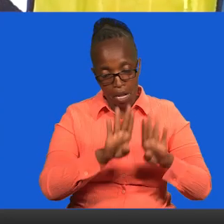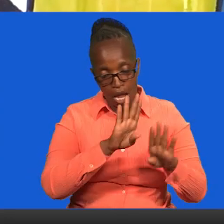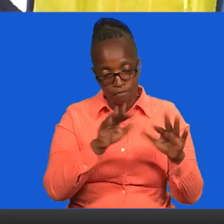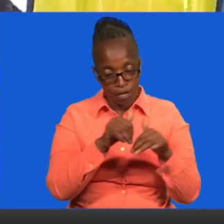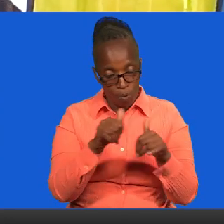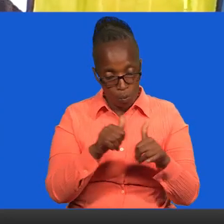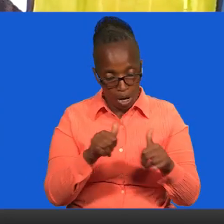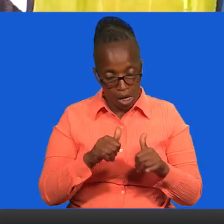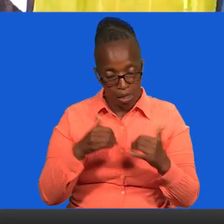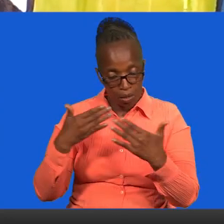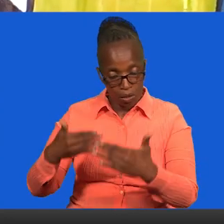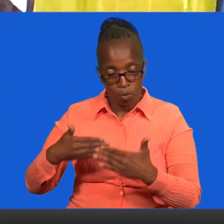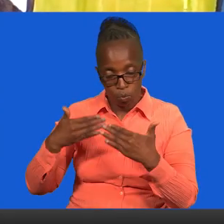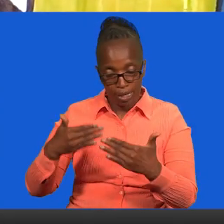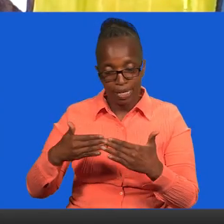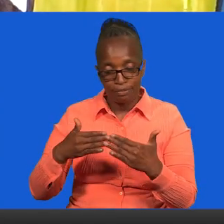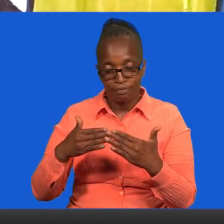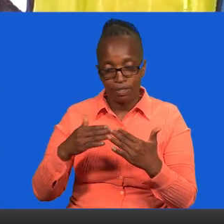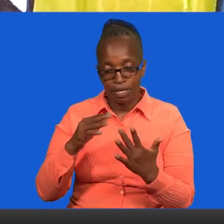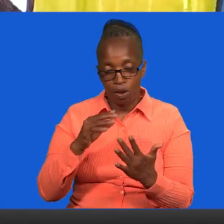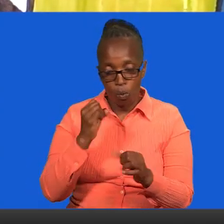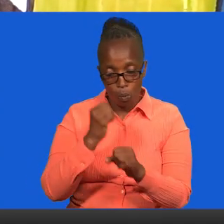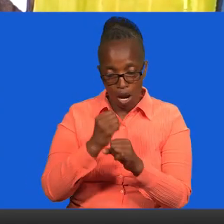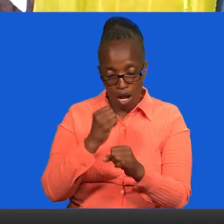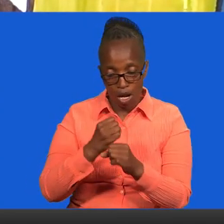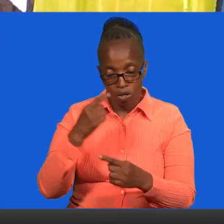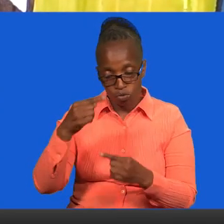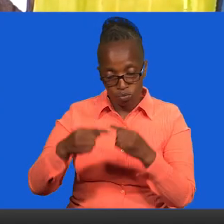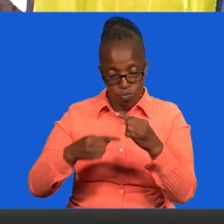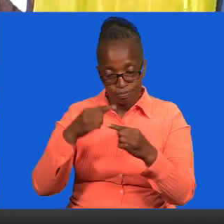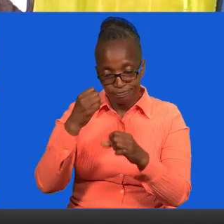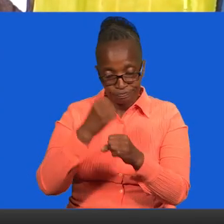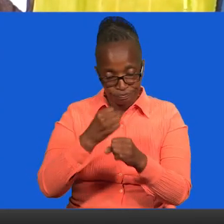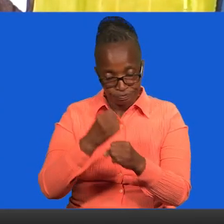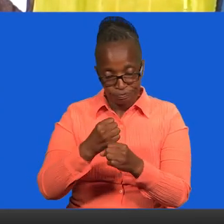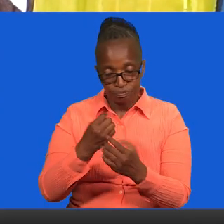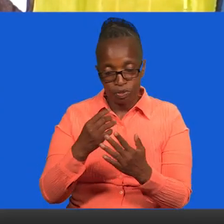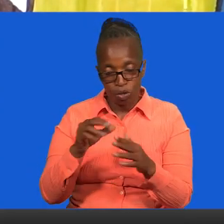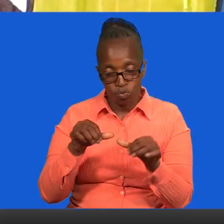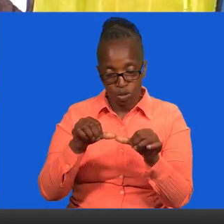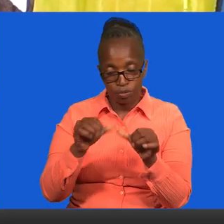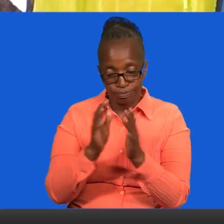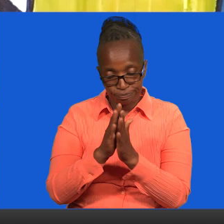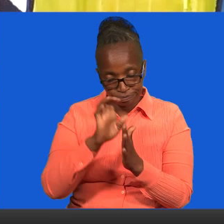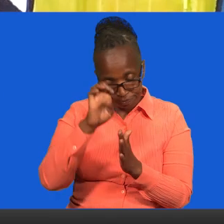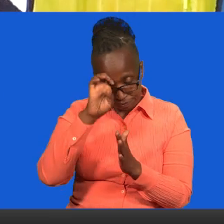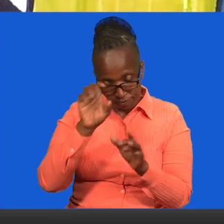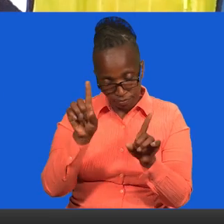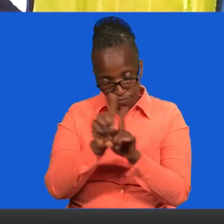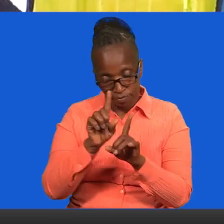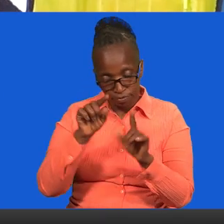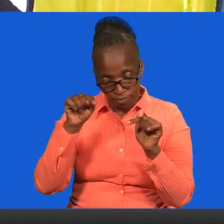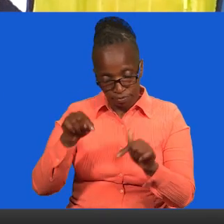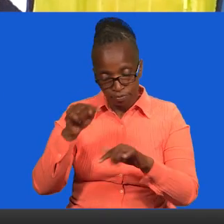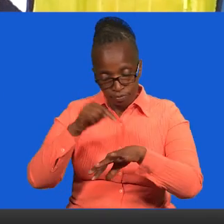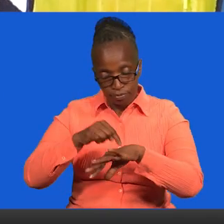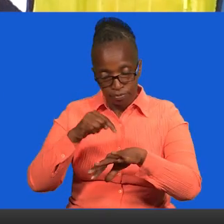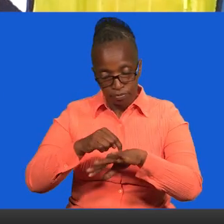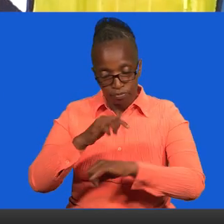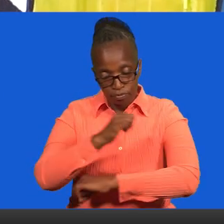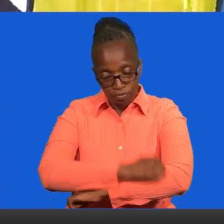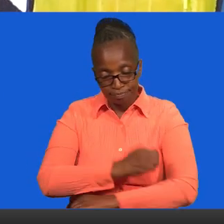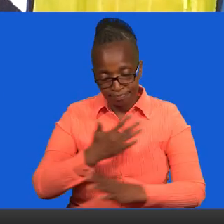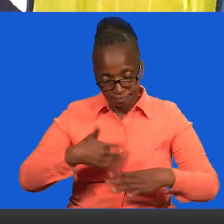yenye inakubalika nyumbani. Tuwapatie kazi ya kufanya, waendelee na masomo nyumbani hata